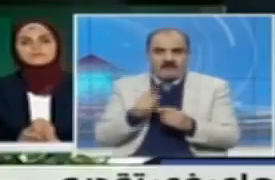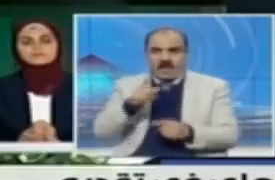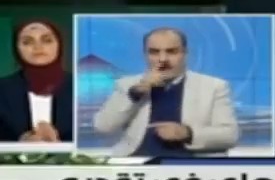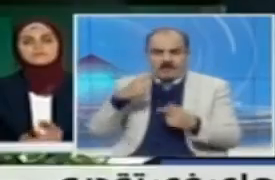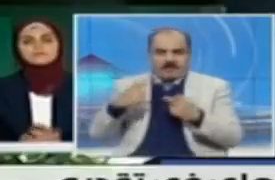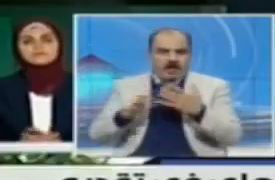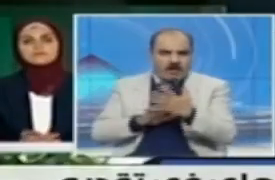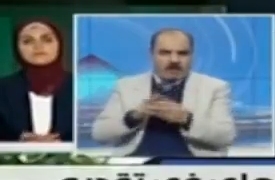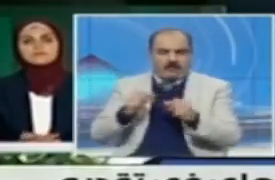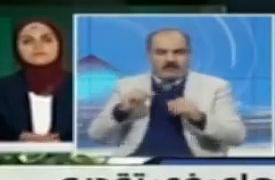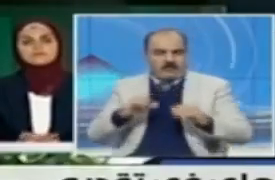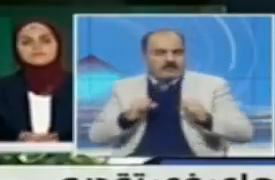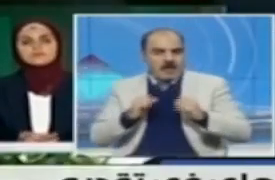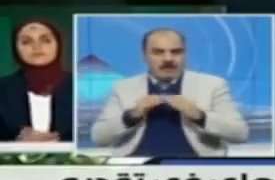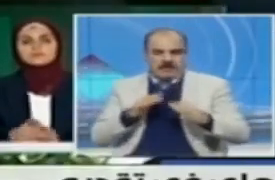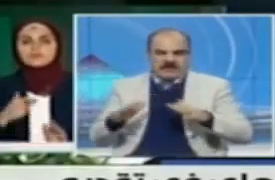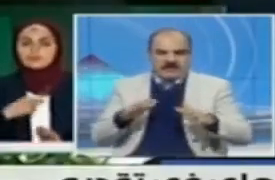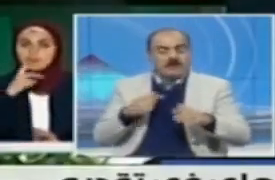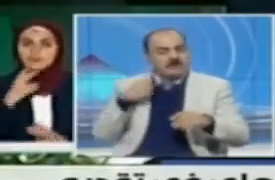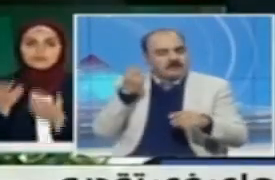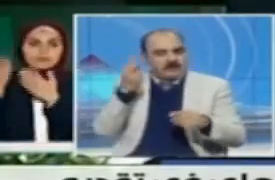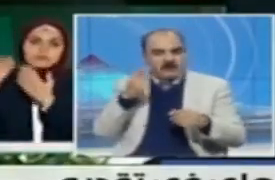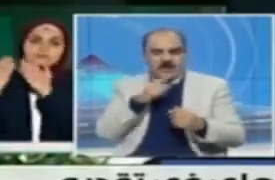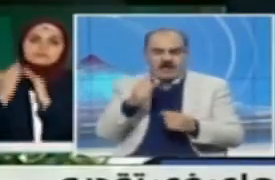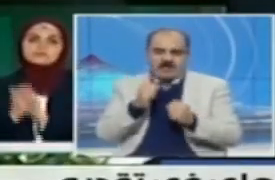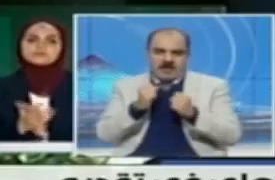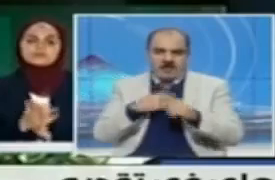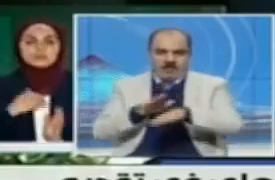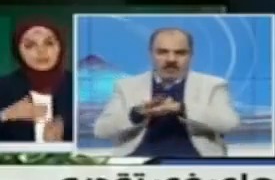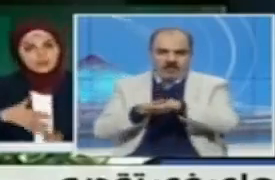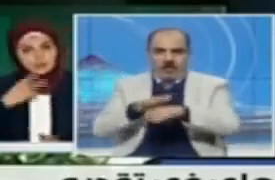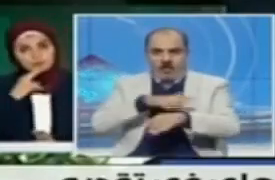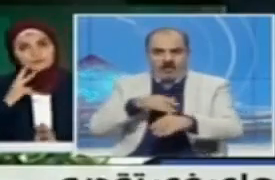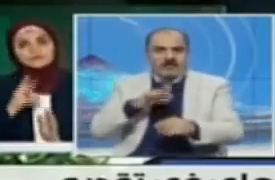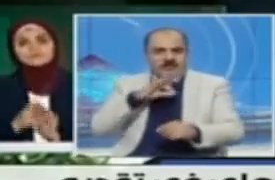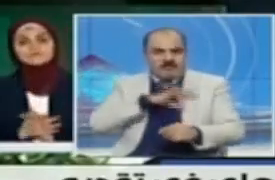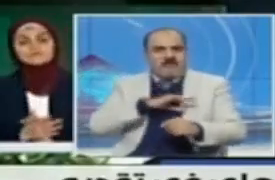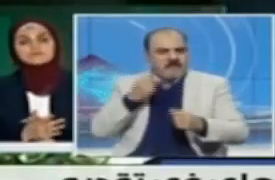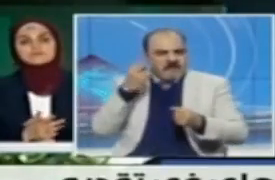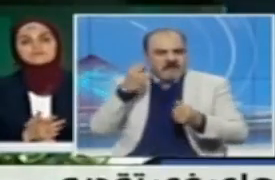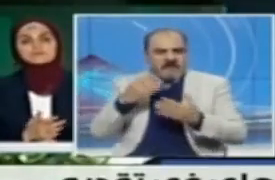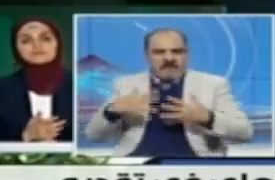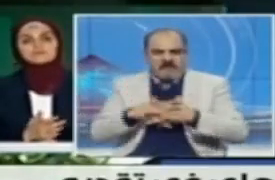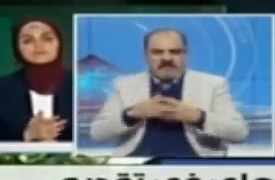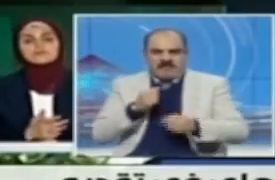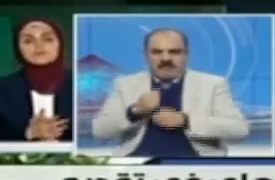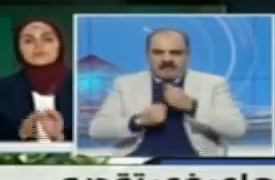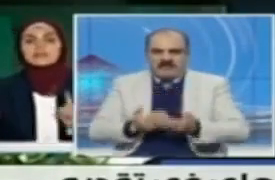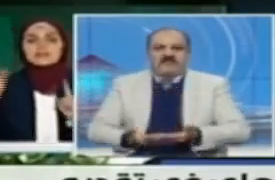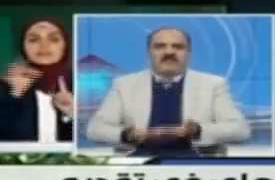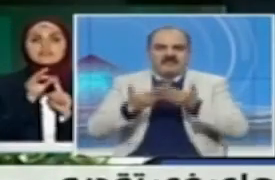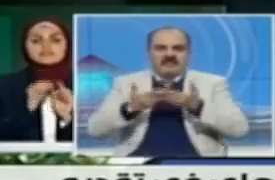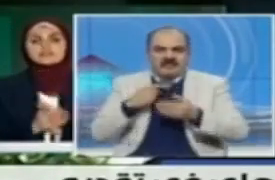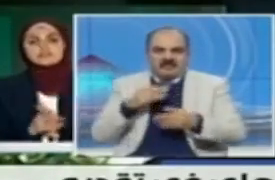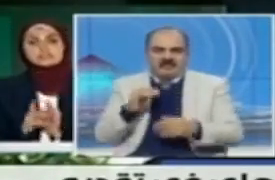عالمية تأثرت بها مصر كجزء من هذا العالم، مطالبا المستفيدين بضرورة الاعتزاز بما يقدموه وعدم